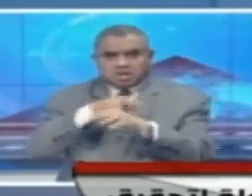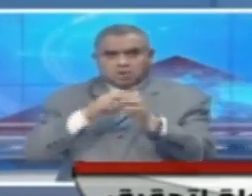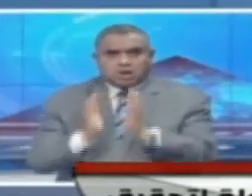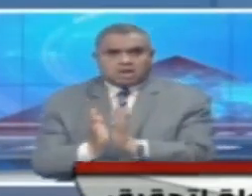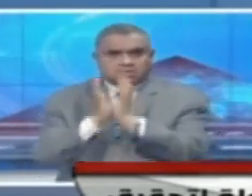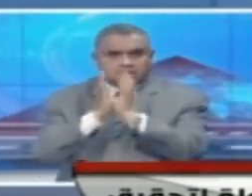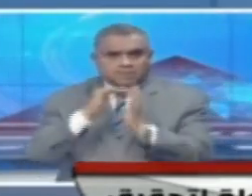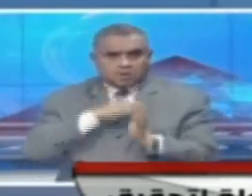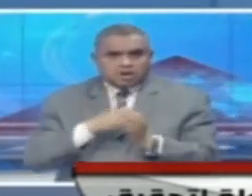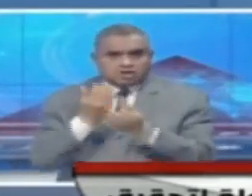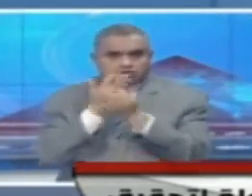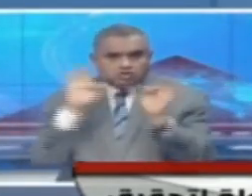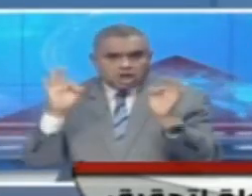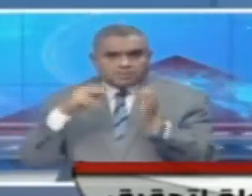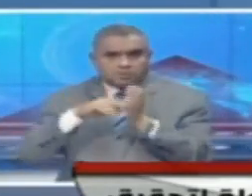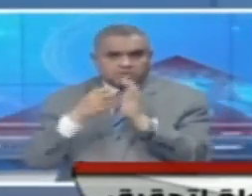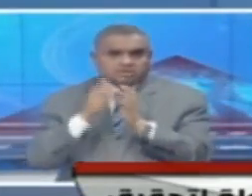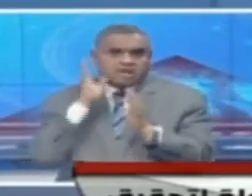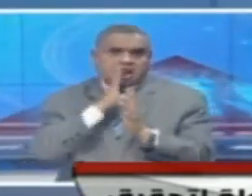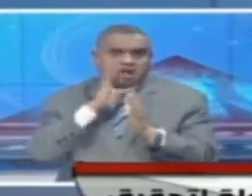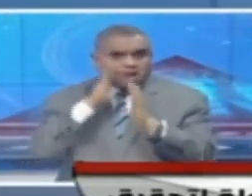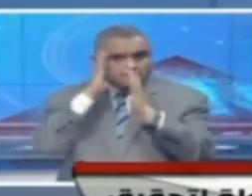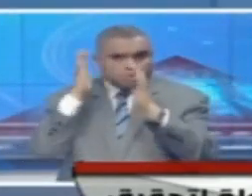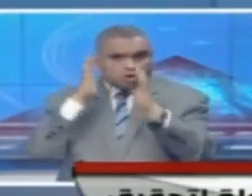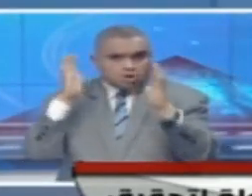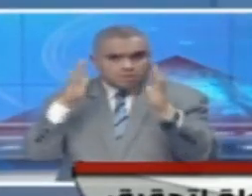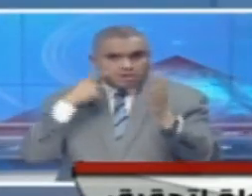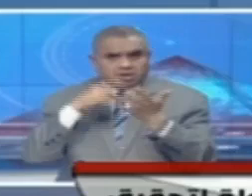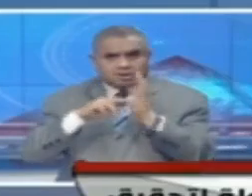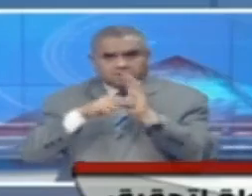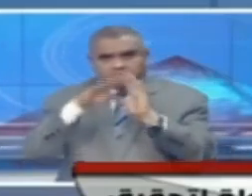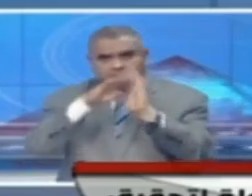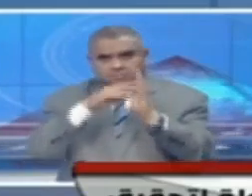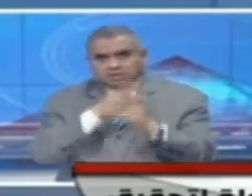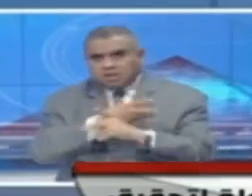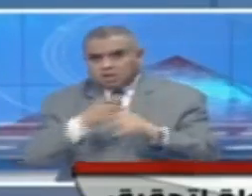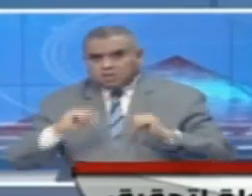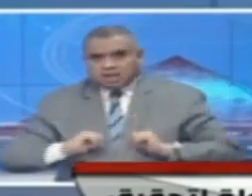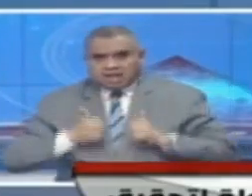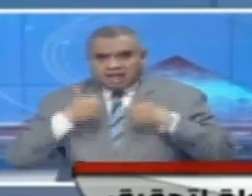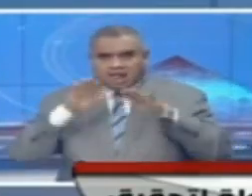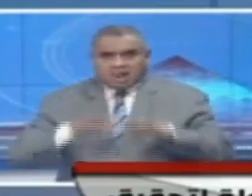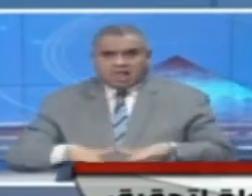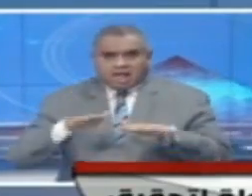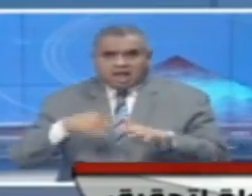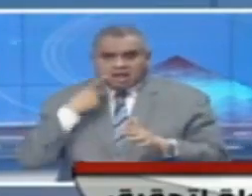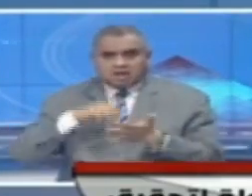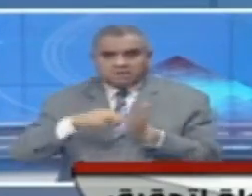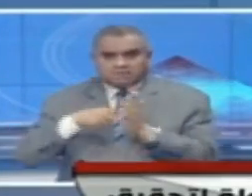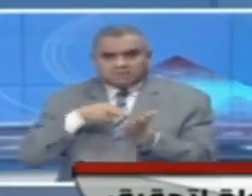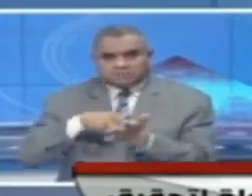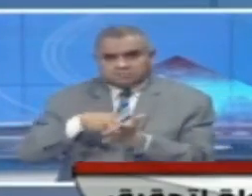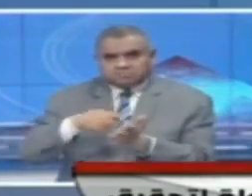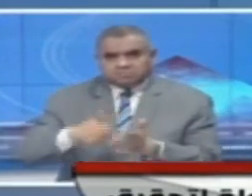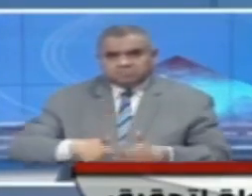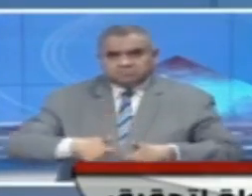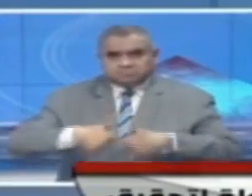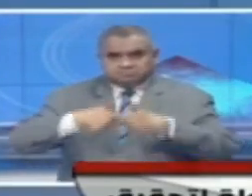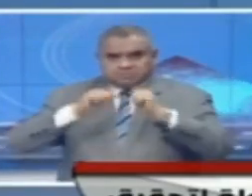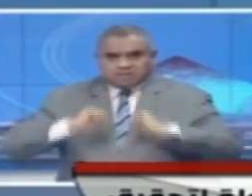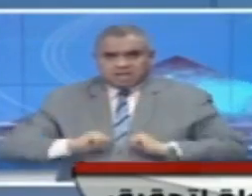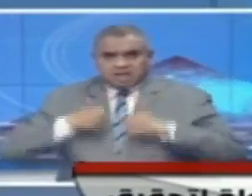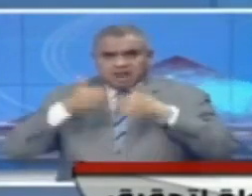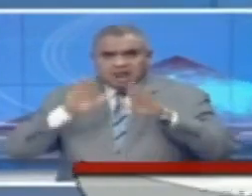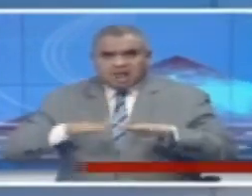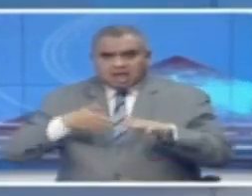العميق والشامل وتعزيز قيم العلم الحديث ومناهجه في جميع أوجه الحياة، وذلك كخطوة لتغيير